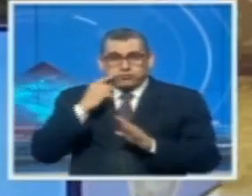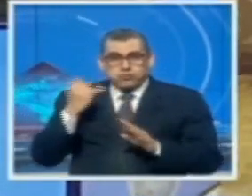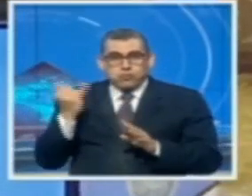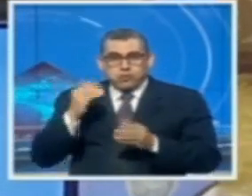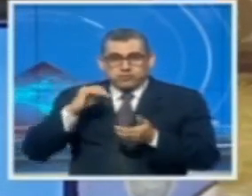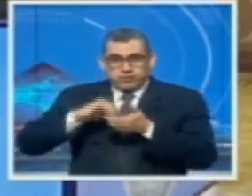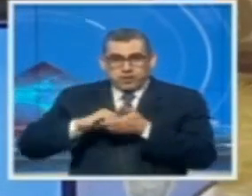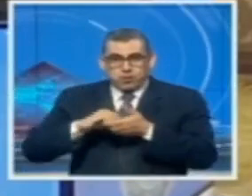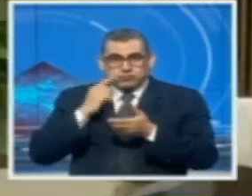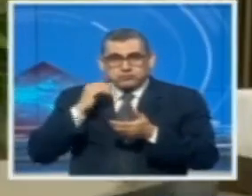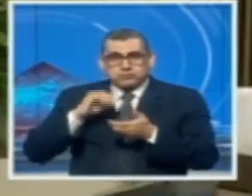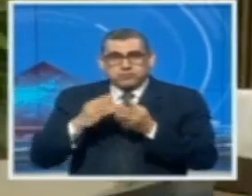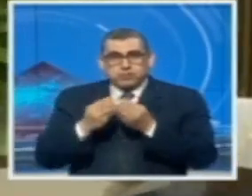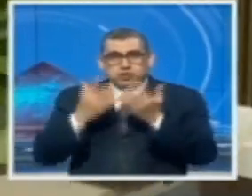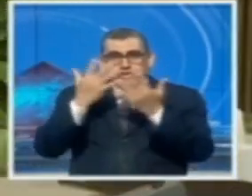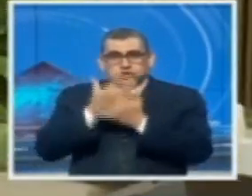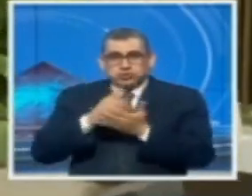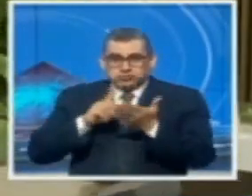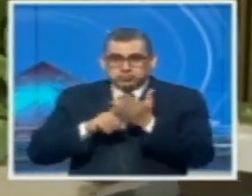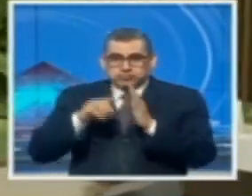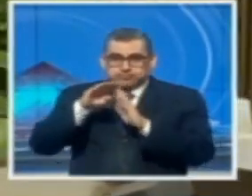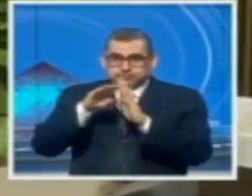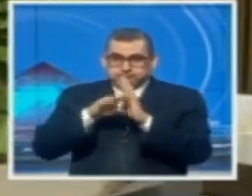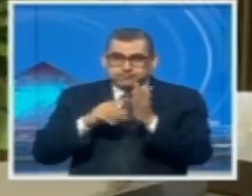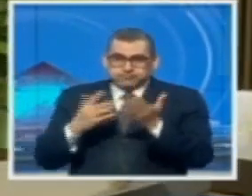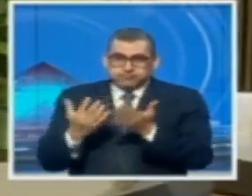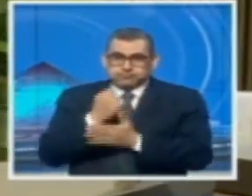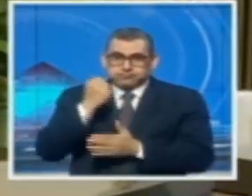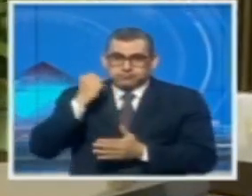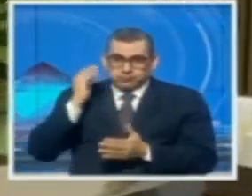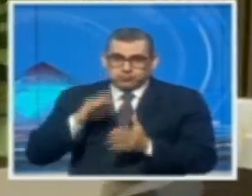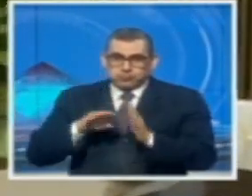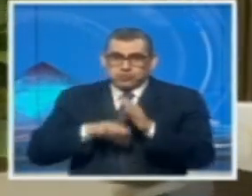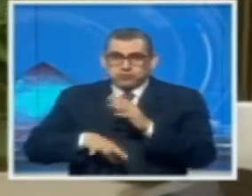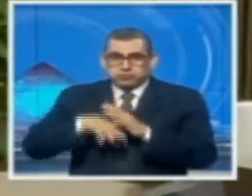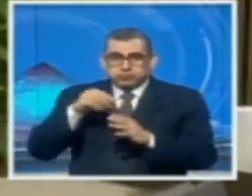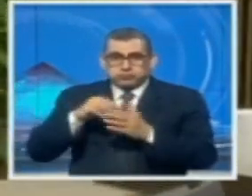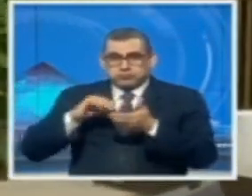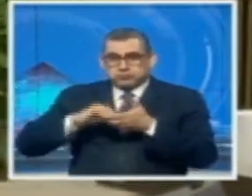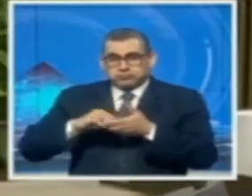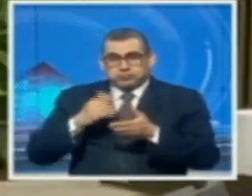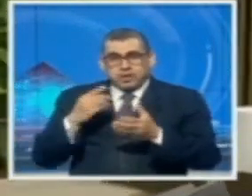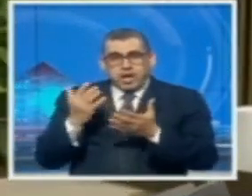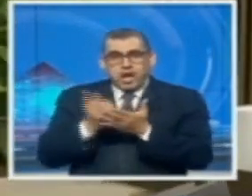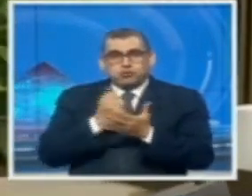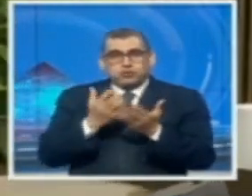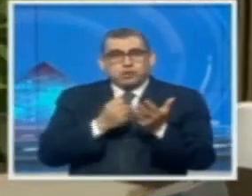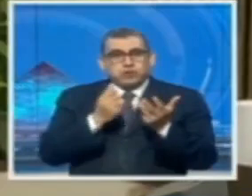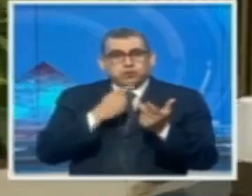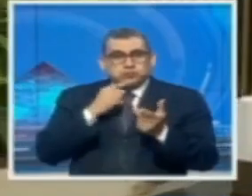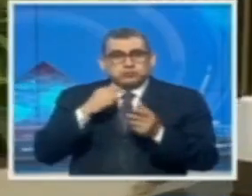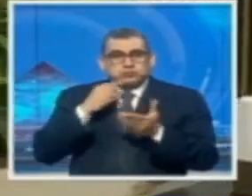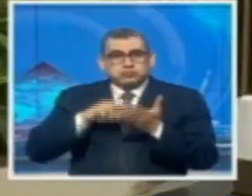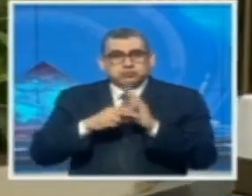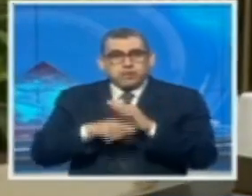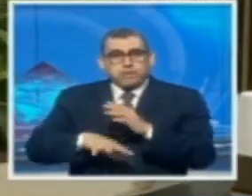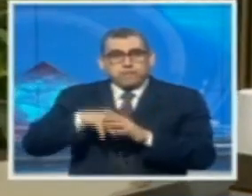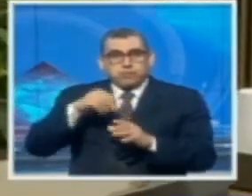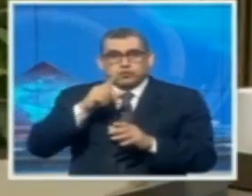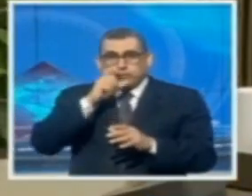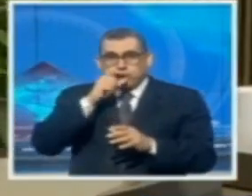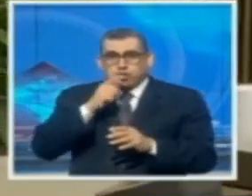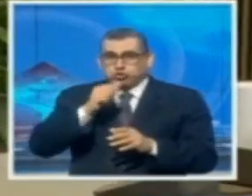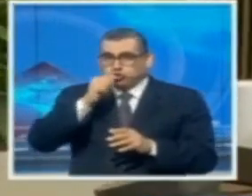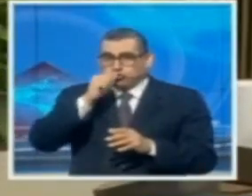إلى اتفاق مع الشركة طبقا لقدرتها سواء فيما يتعلق باحتياجات ومتطلبات مشروعات مياه الشرب